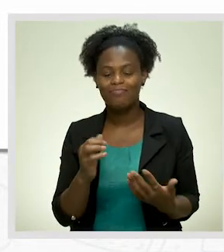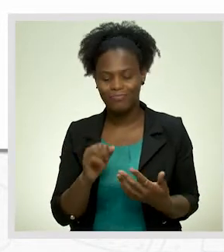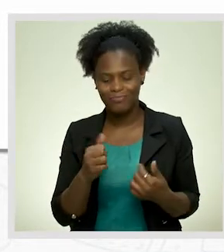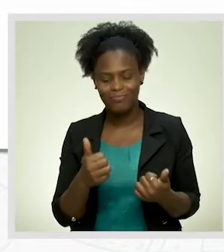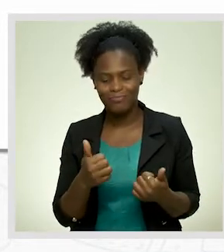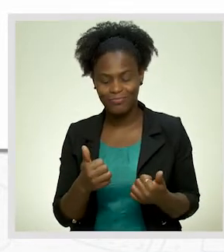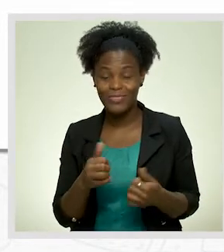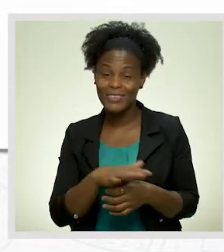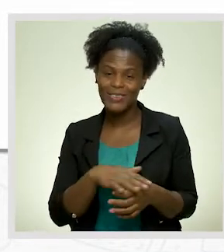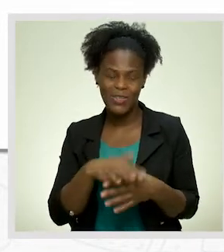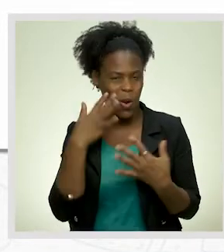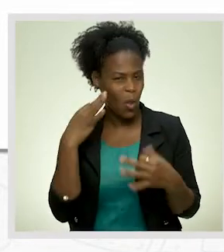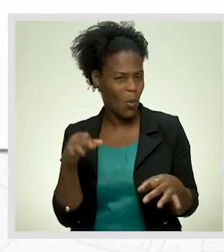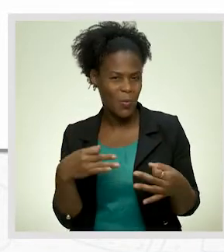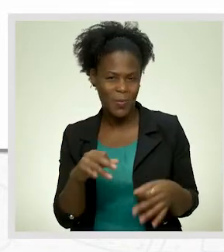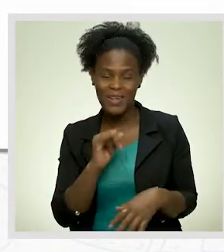très bien. Situation